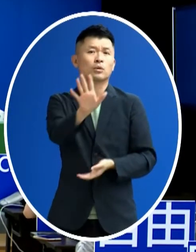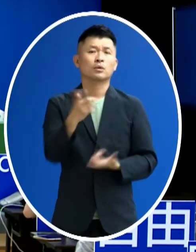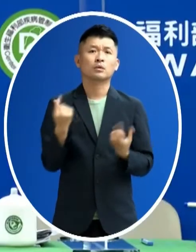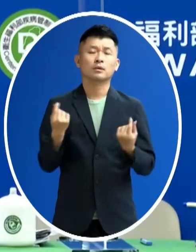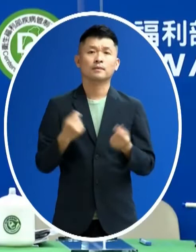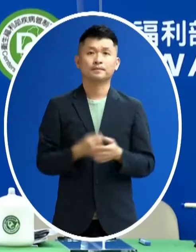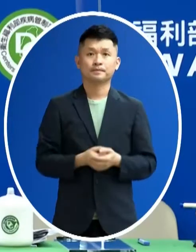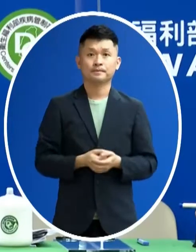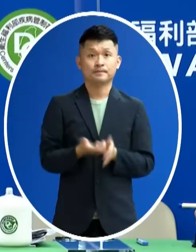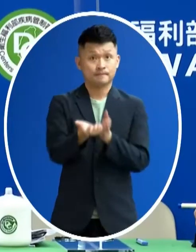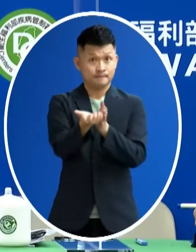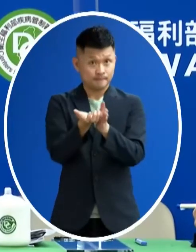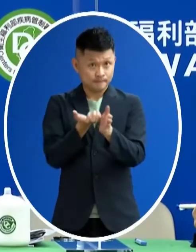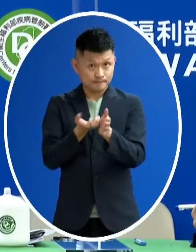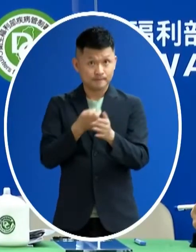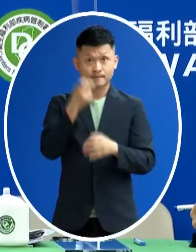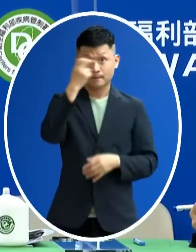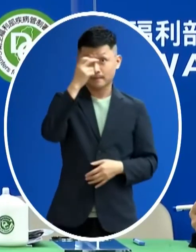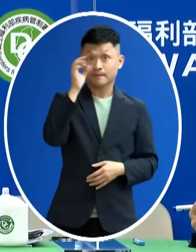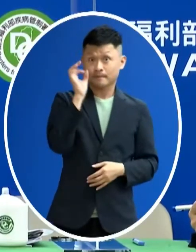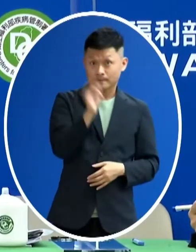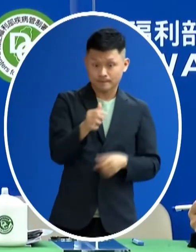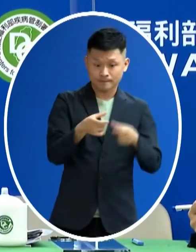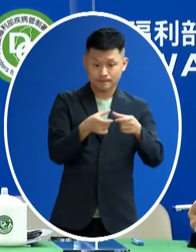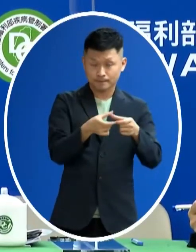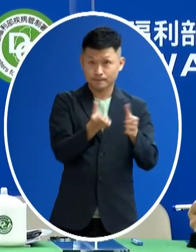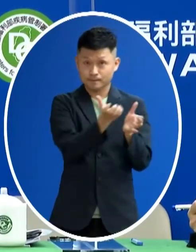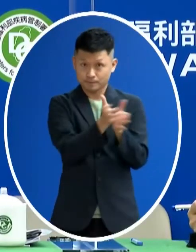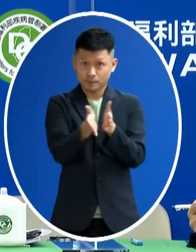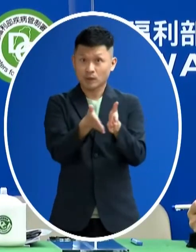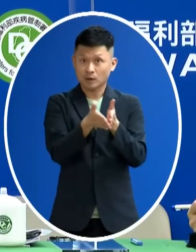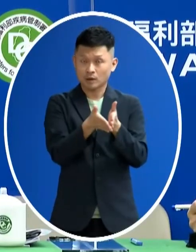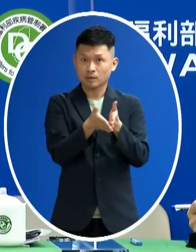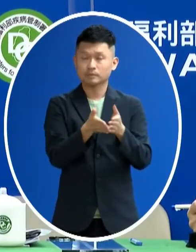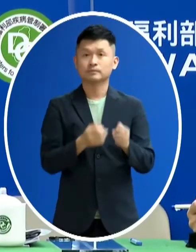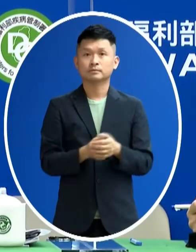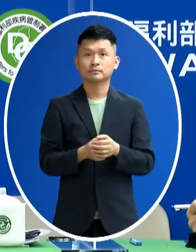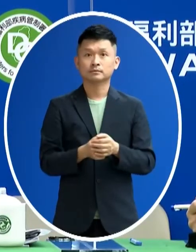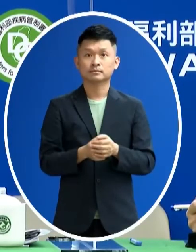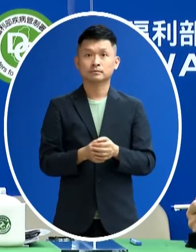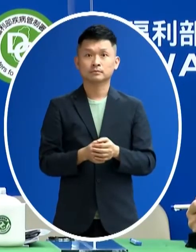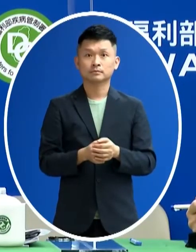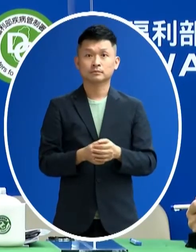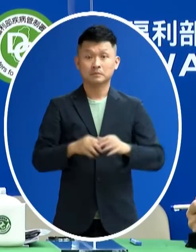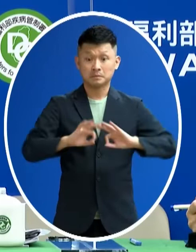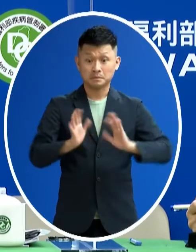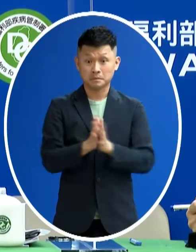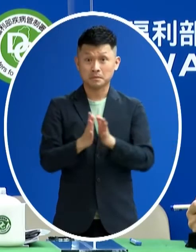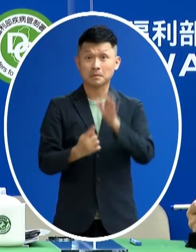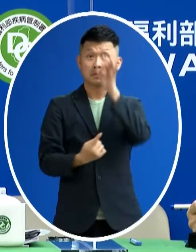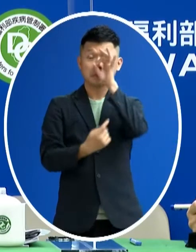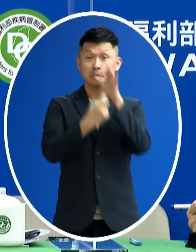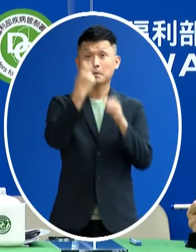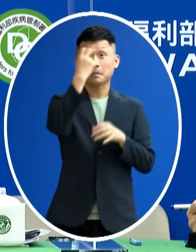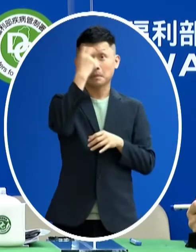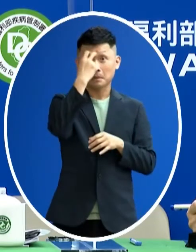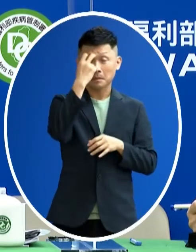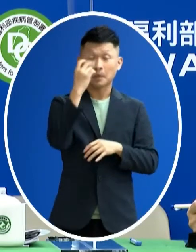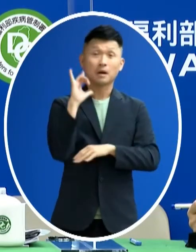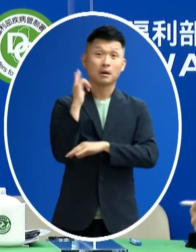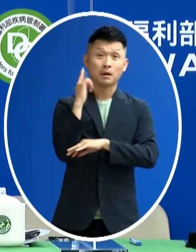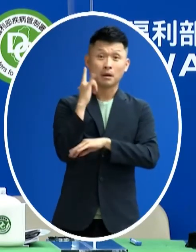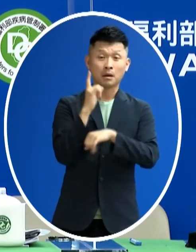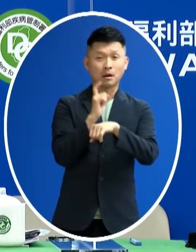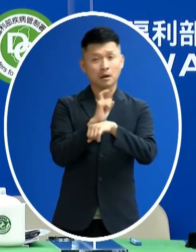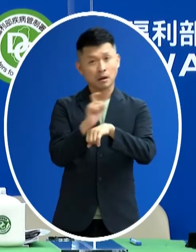请他在事先先把快筛准备好来，你恐怕没有办法在现场再做过一次了那等待的时间等